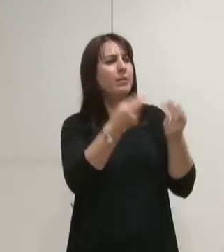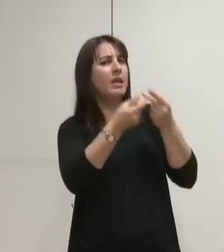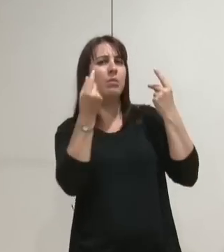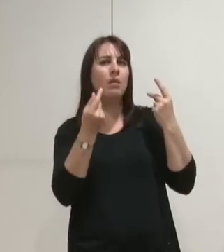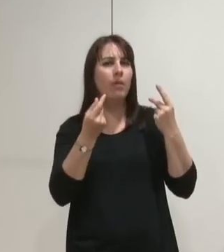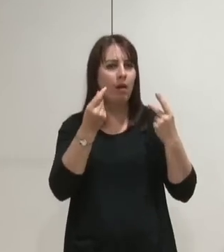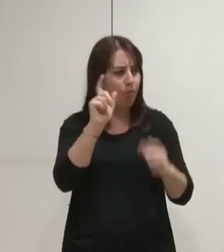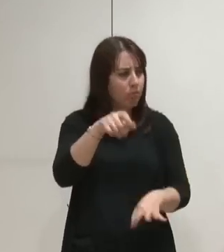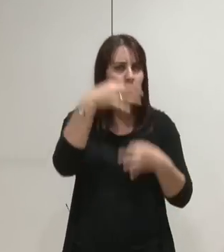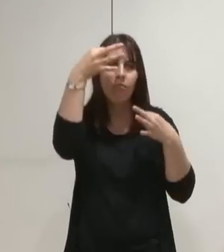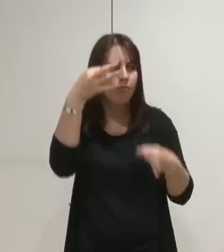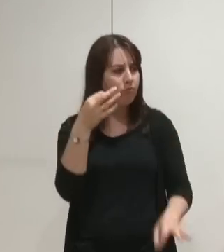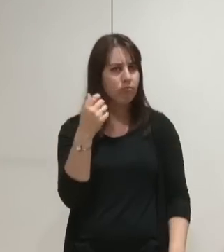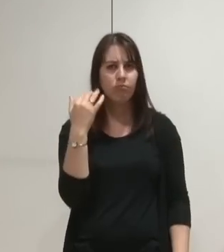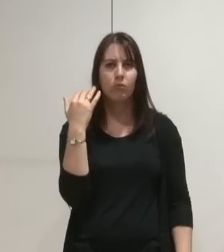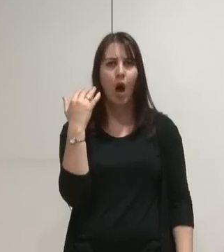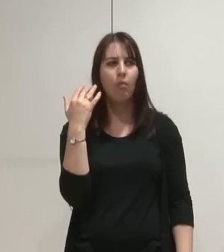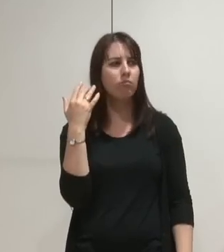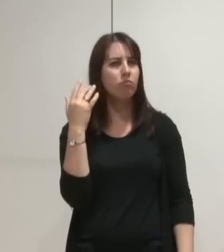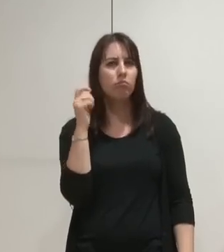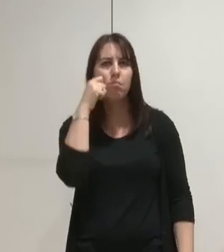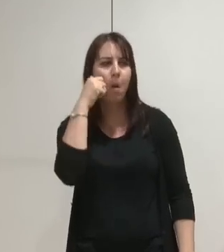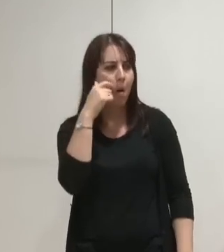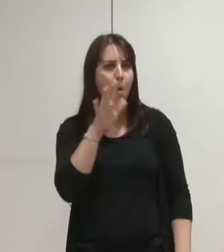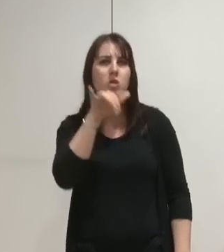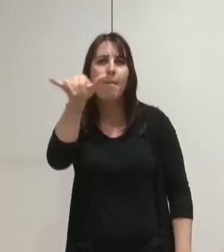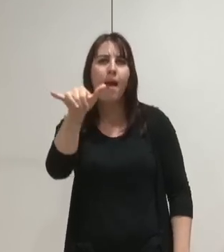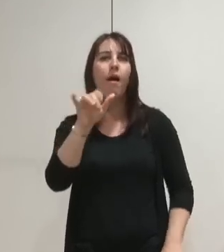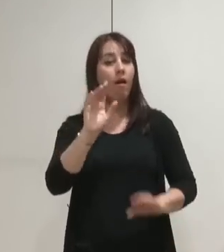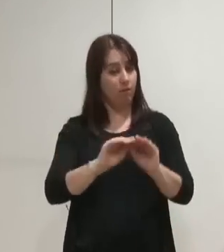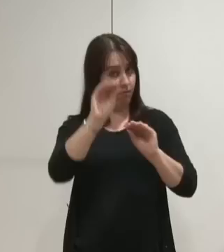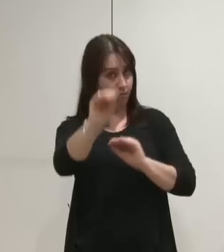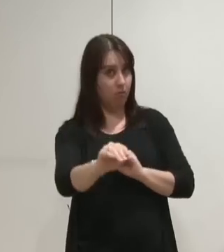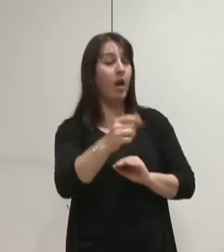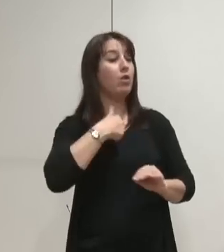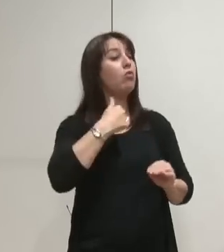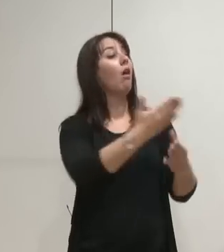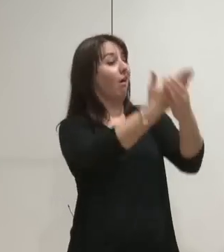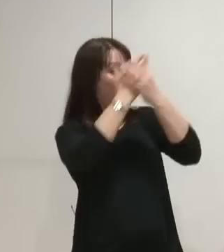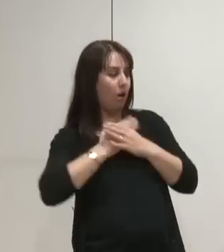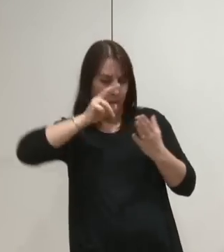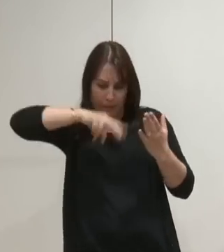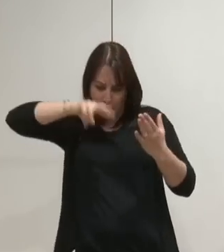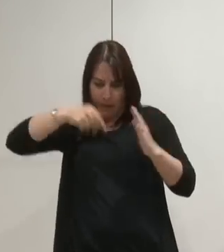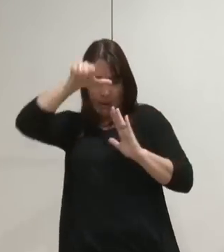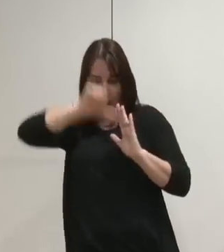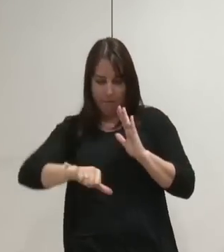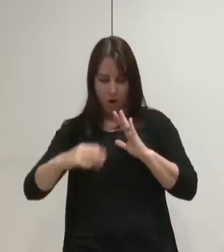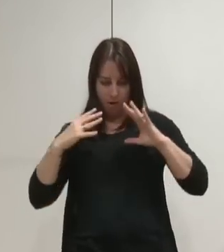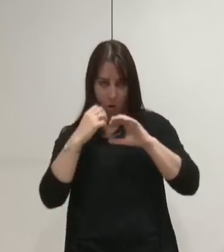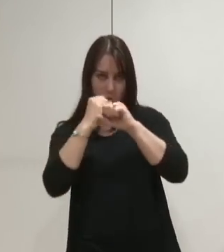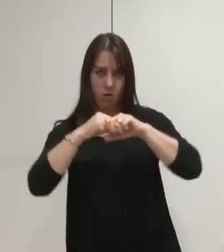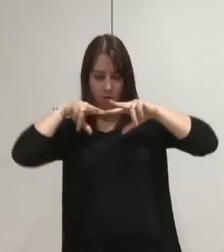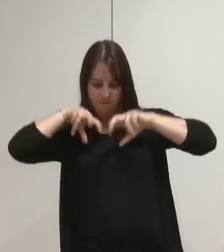couleur et nous une fois que vous nous les auriez communiquer de les étudier avec l'attention